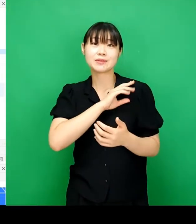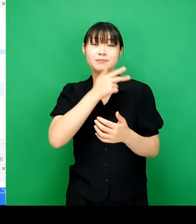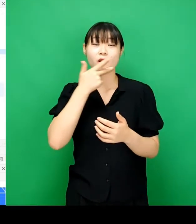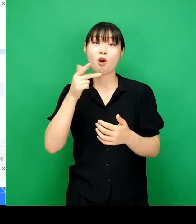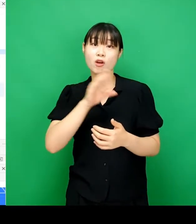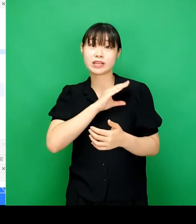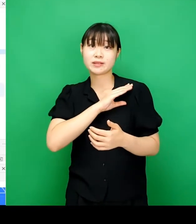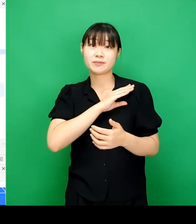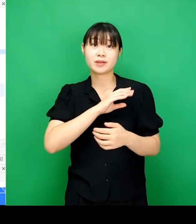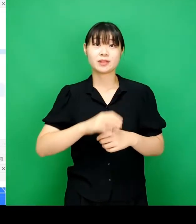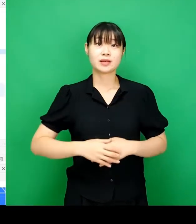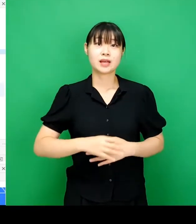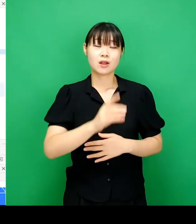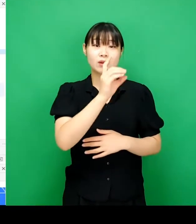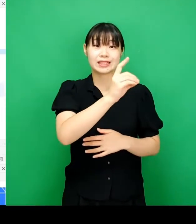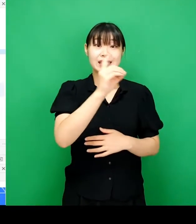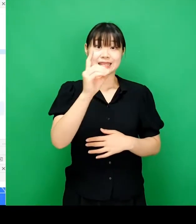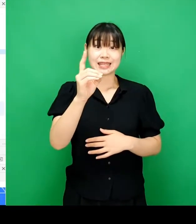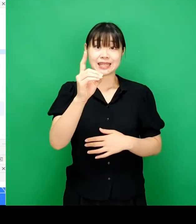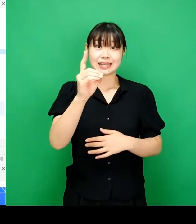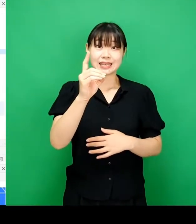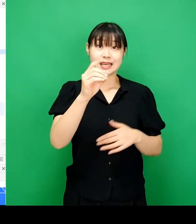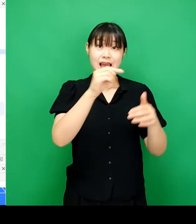한자 이름과 영문 이름,